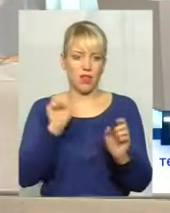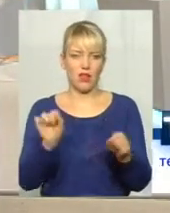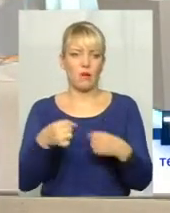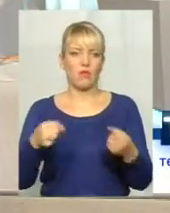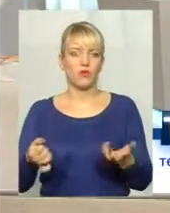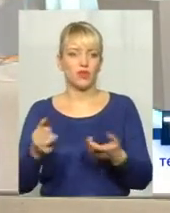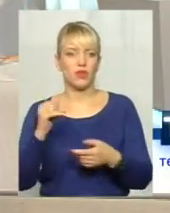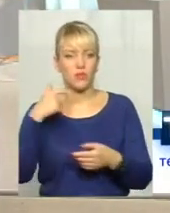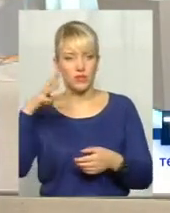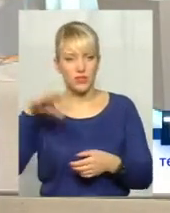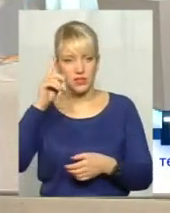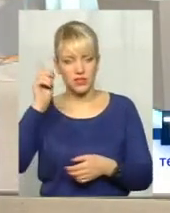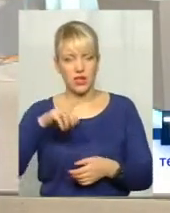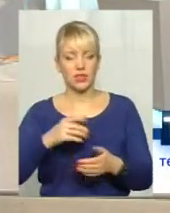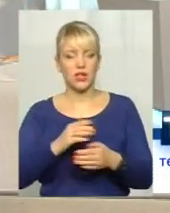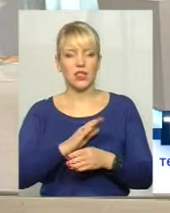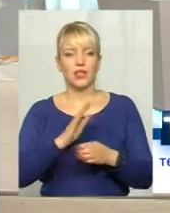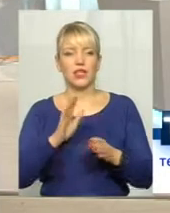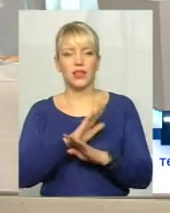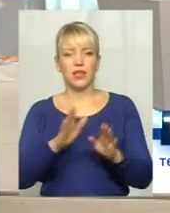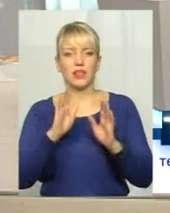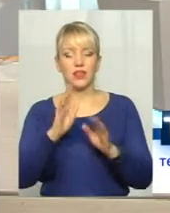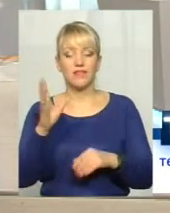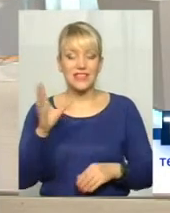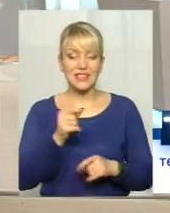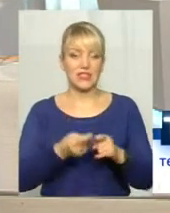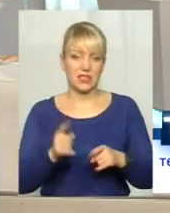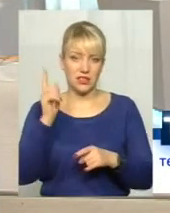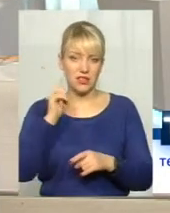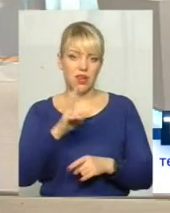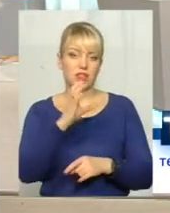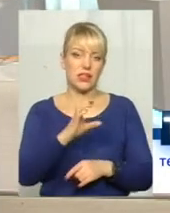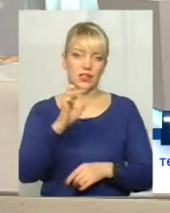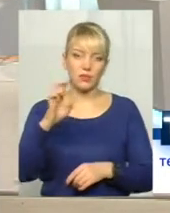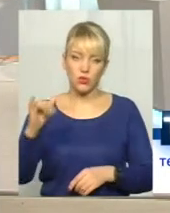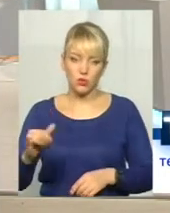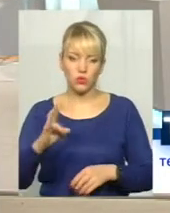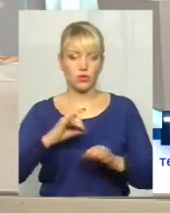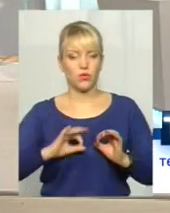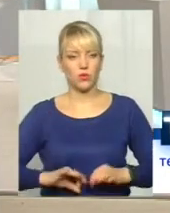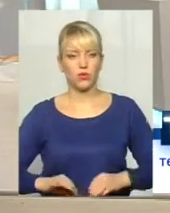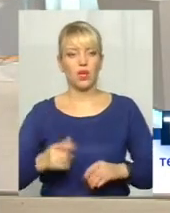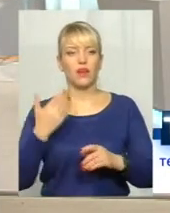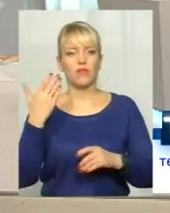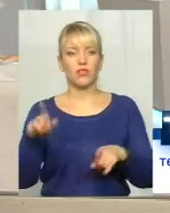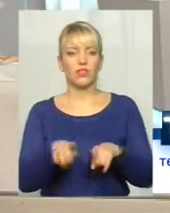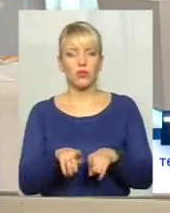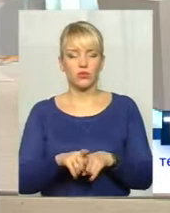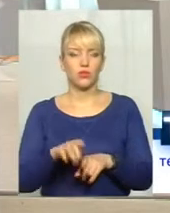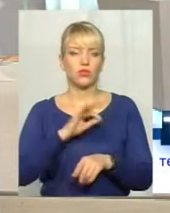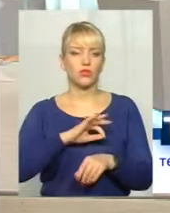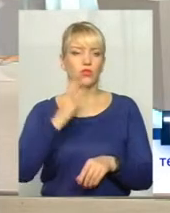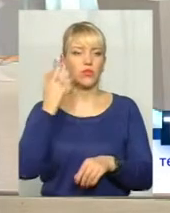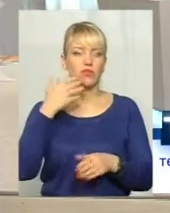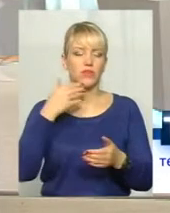неможливо, і це знають і в СБУ, це знають і в Генпрокуратурі. Я думаю, що вони теж користуються такими методами, коли свою